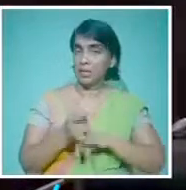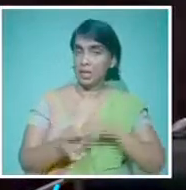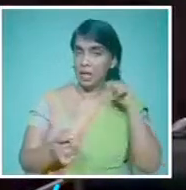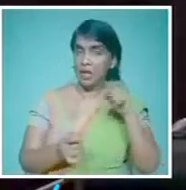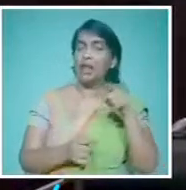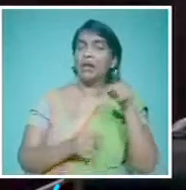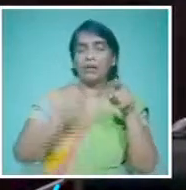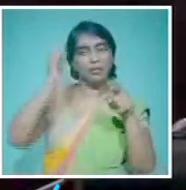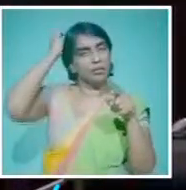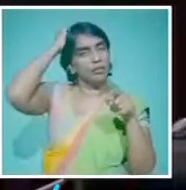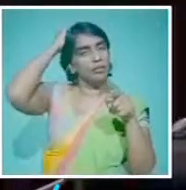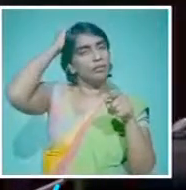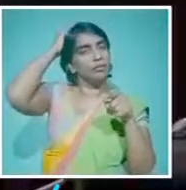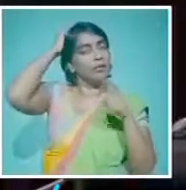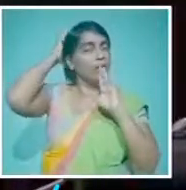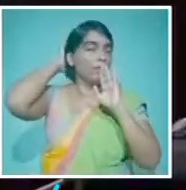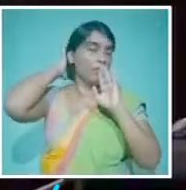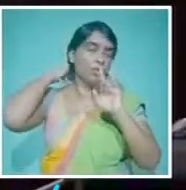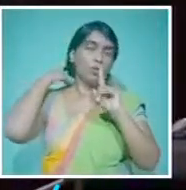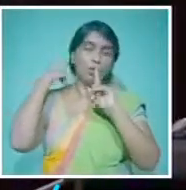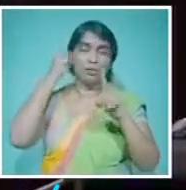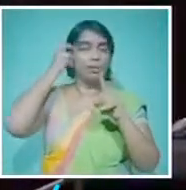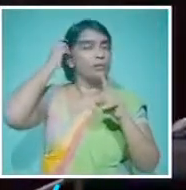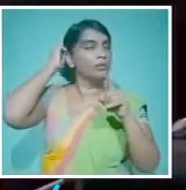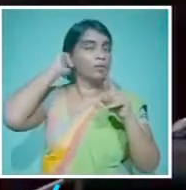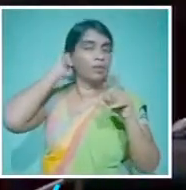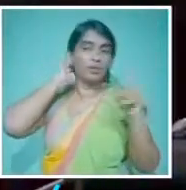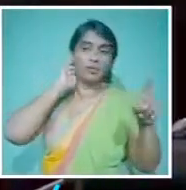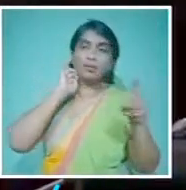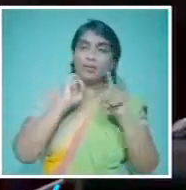මේක දැනගත්ත උනේ එතුමා කියනවා